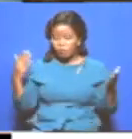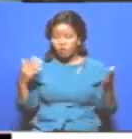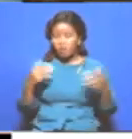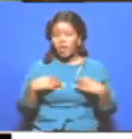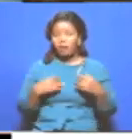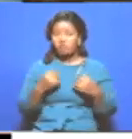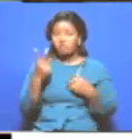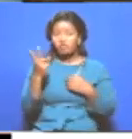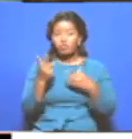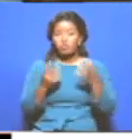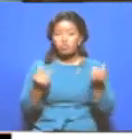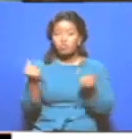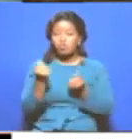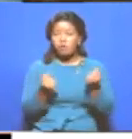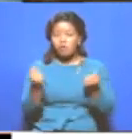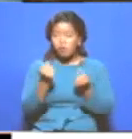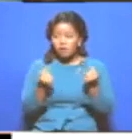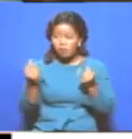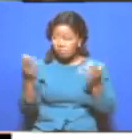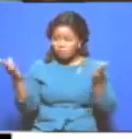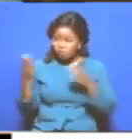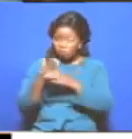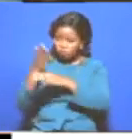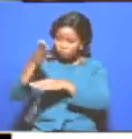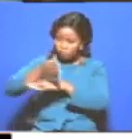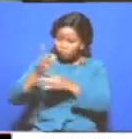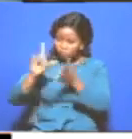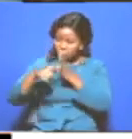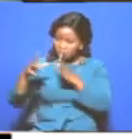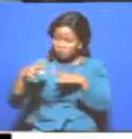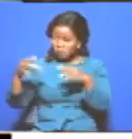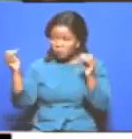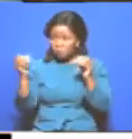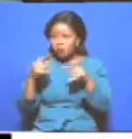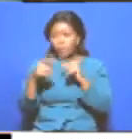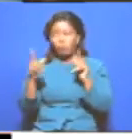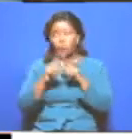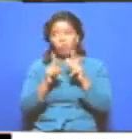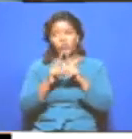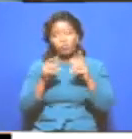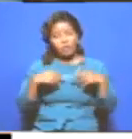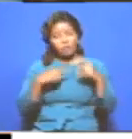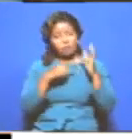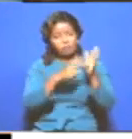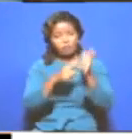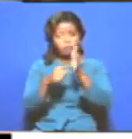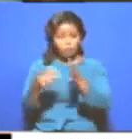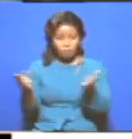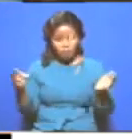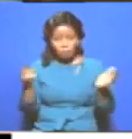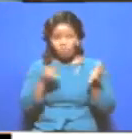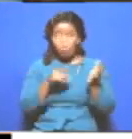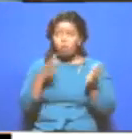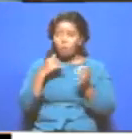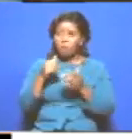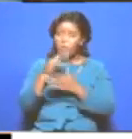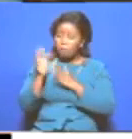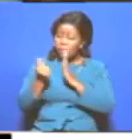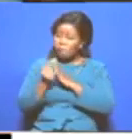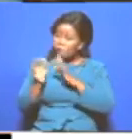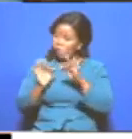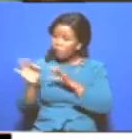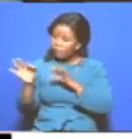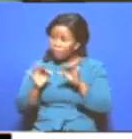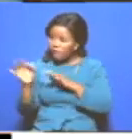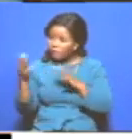zilipita. Sikaribia ukalvati kaya hapa, nafikiri kwa saini wameka. So tunataka wale gari mbili zilipita hapo watueleza.